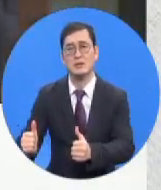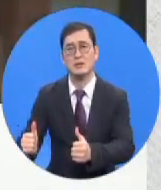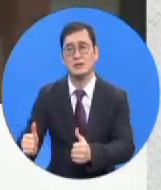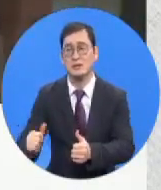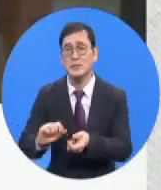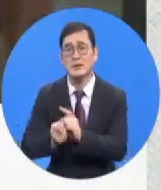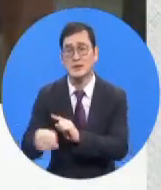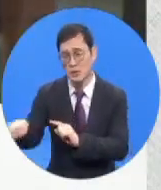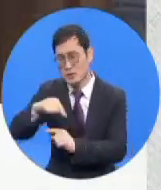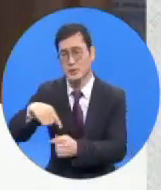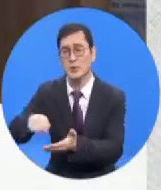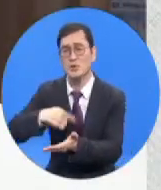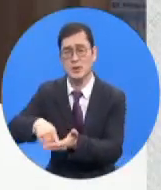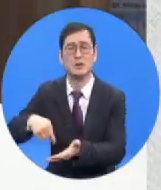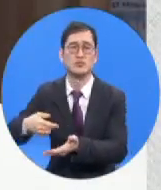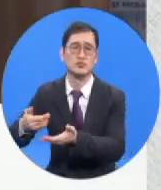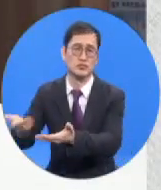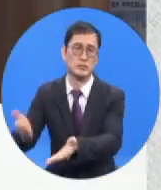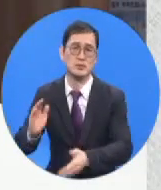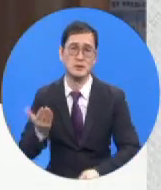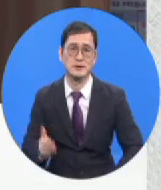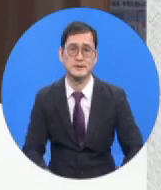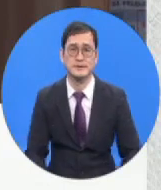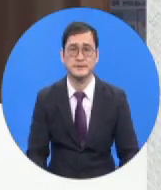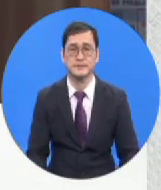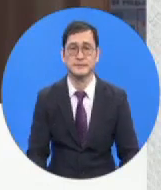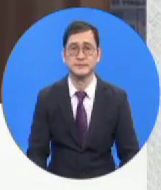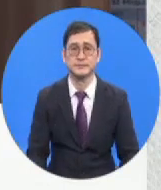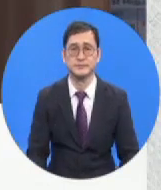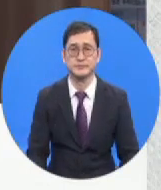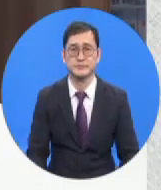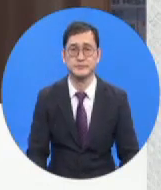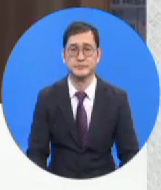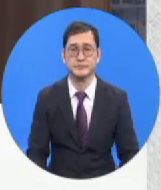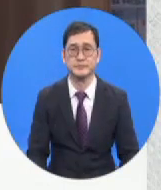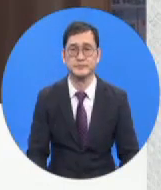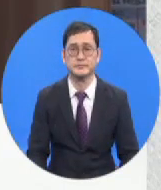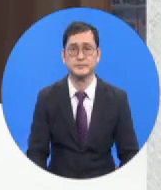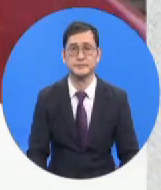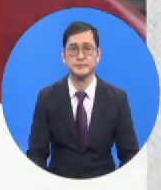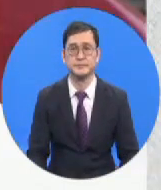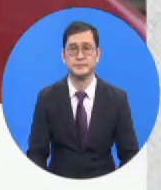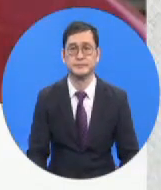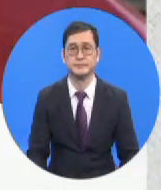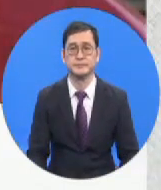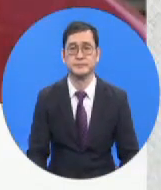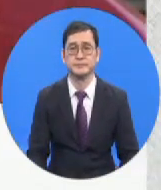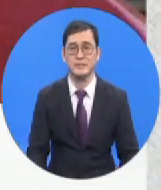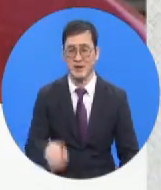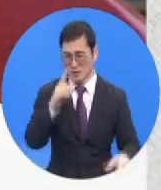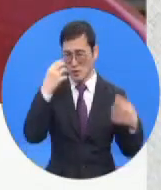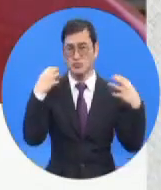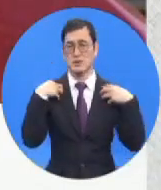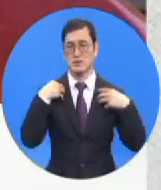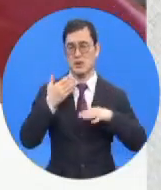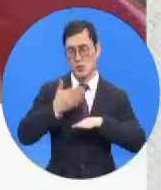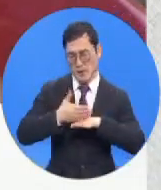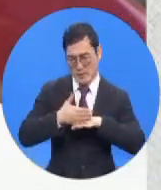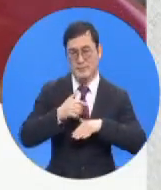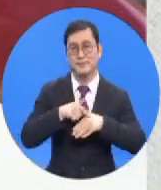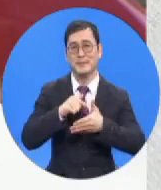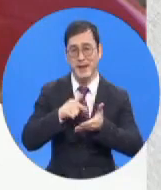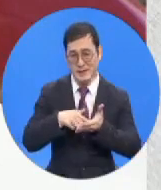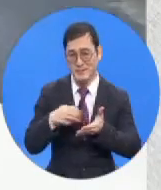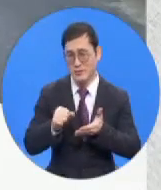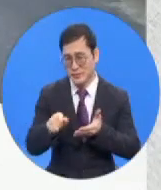생각하면서 과학적으로 코로나 방역을 할 수 있는 그런 마음을 갖는 게 지금까지 협조한 국민들한테